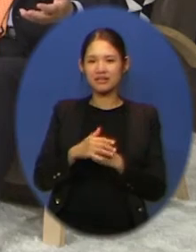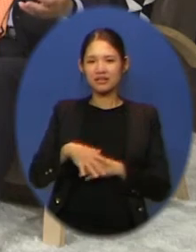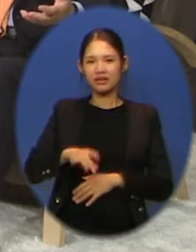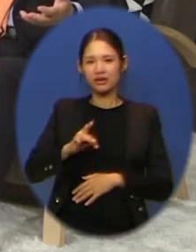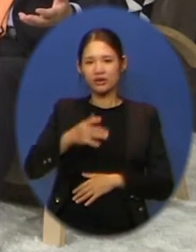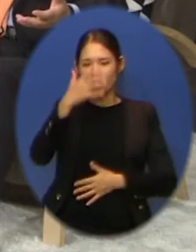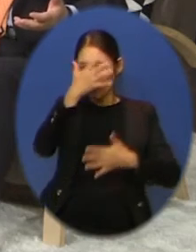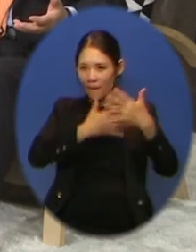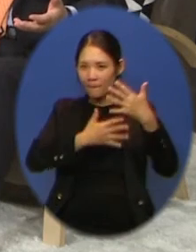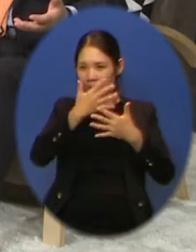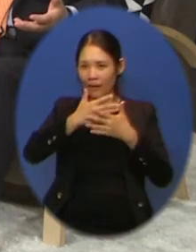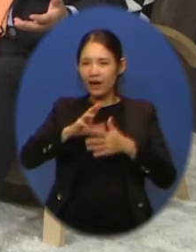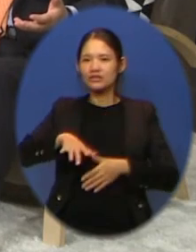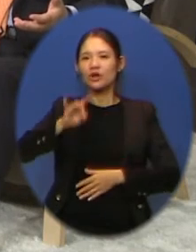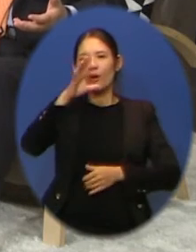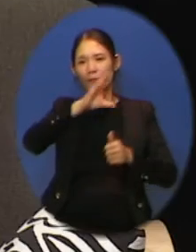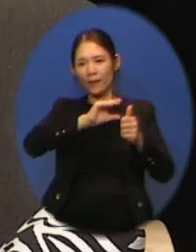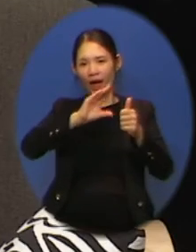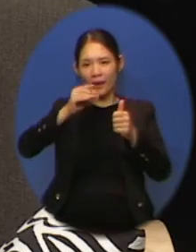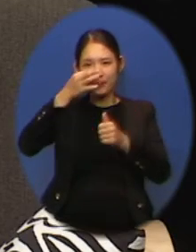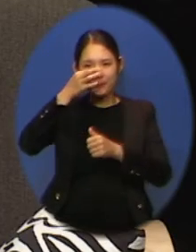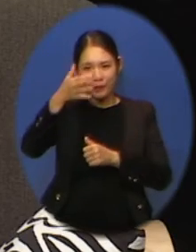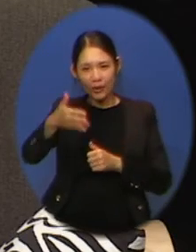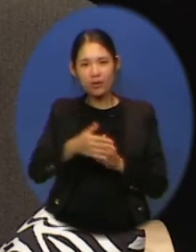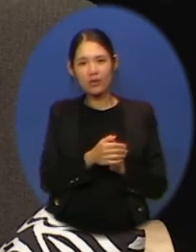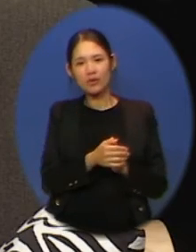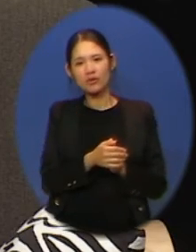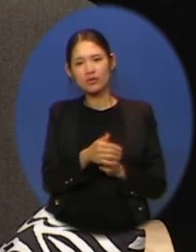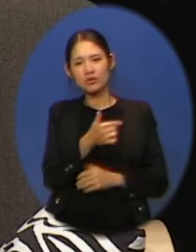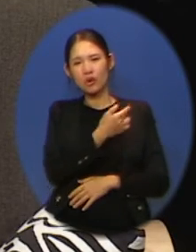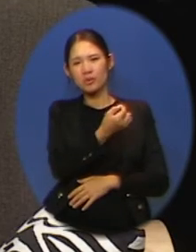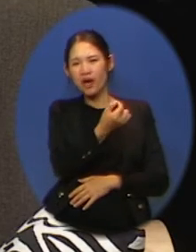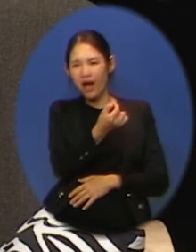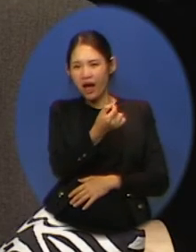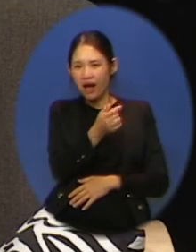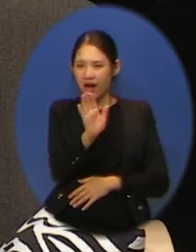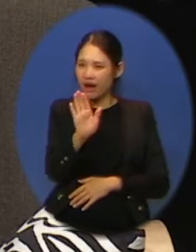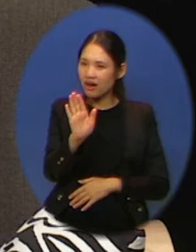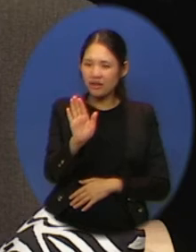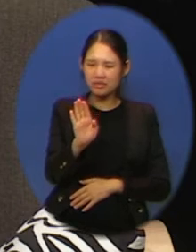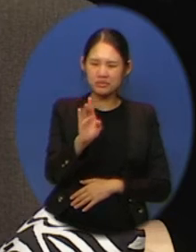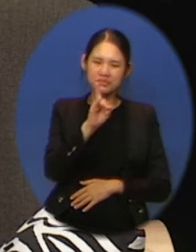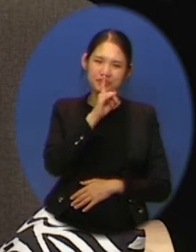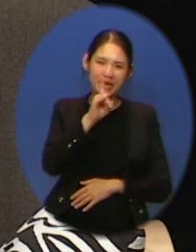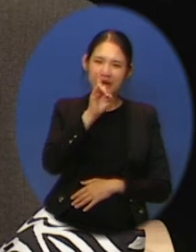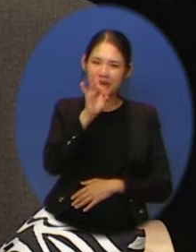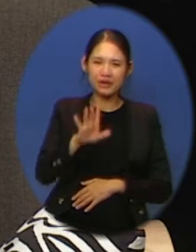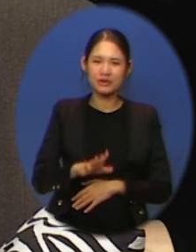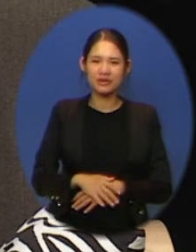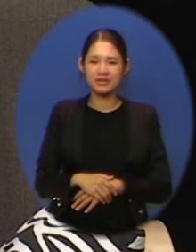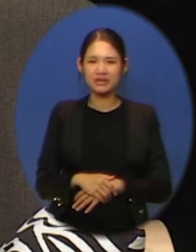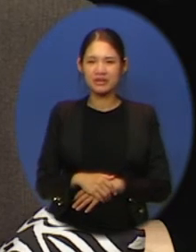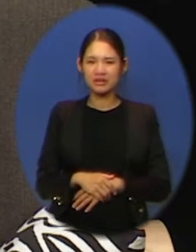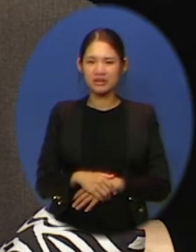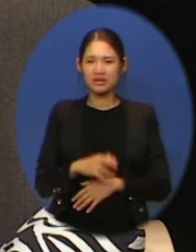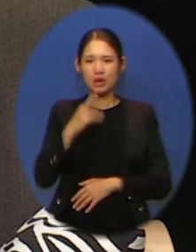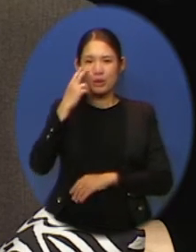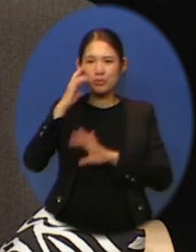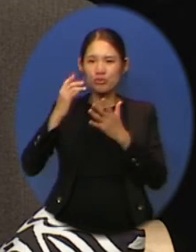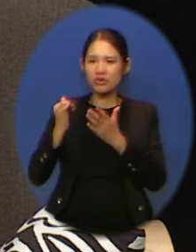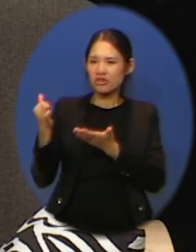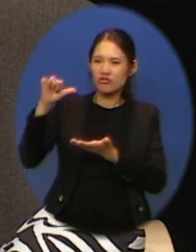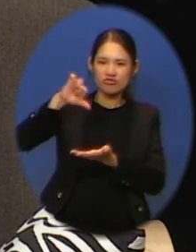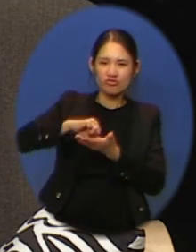우리 이 방송을 통해서 나가는 겁니다 괜히 유만호 갖고 왁짝짝 그게 말이 되는 소리입니까 그렇다가 네. 뭐 미군 뻑꾸